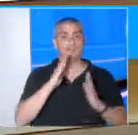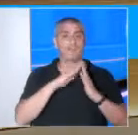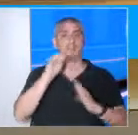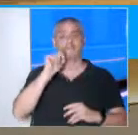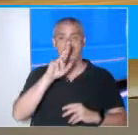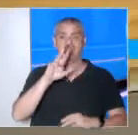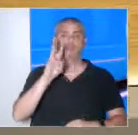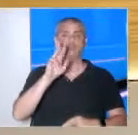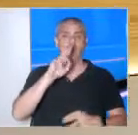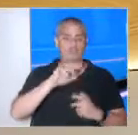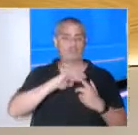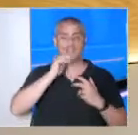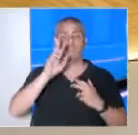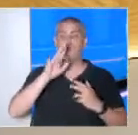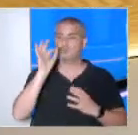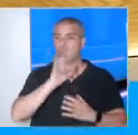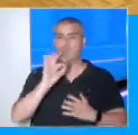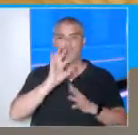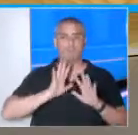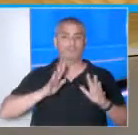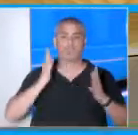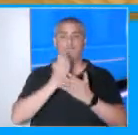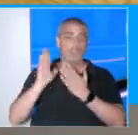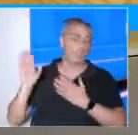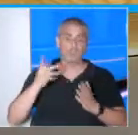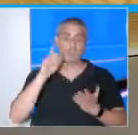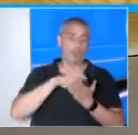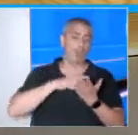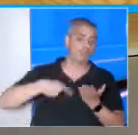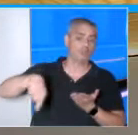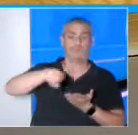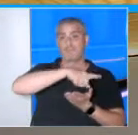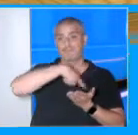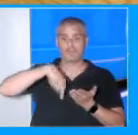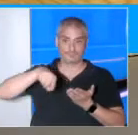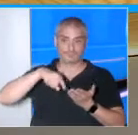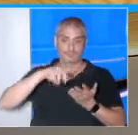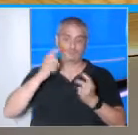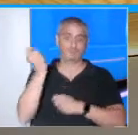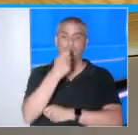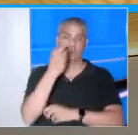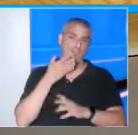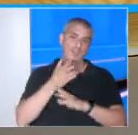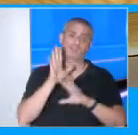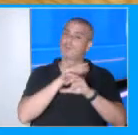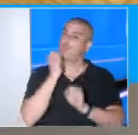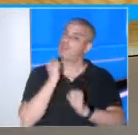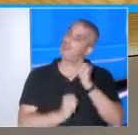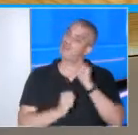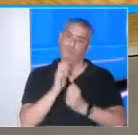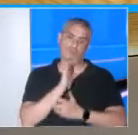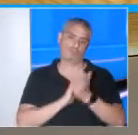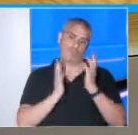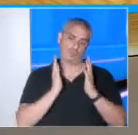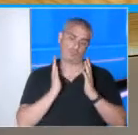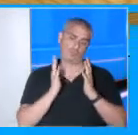מאיר, שורש, רמת רזיאל עדיין משתוללת, פינו את כל היישובים האלה שהזכרתי, כוחות הכיבוי נכנסים ללילה קשה ומורכב